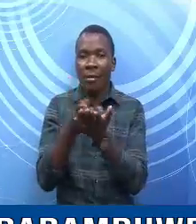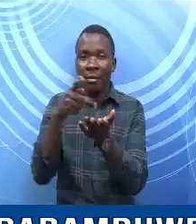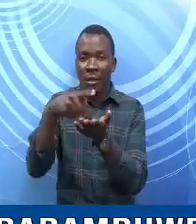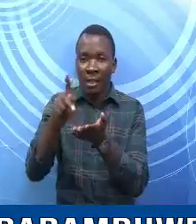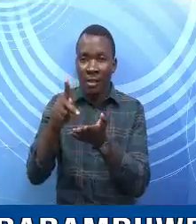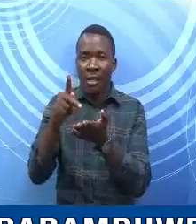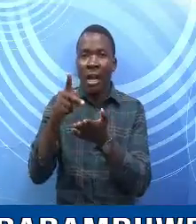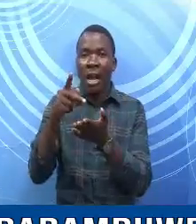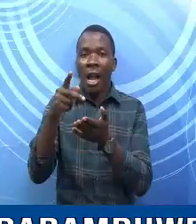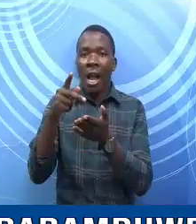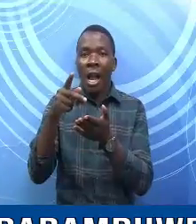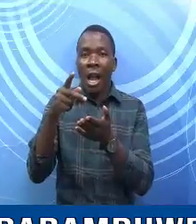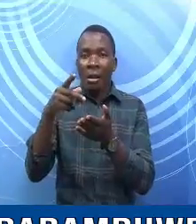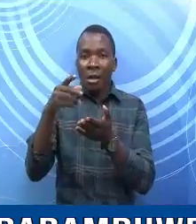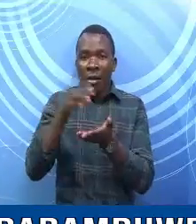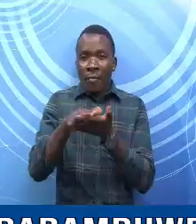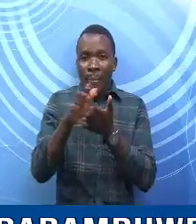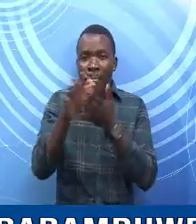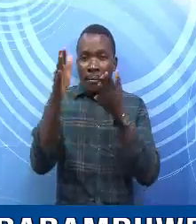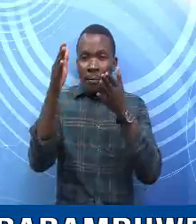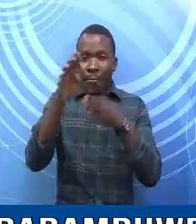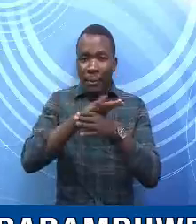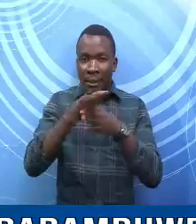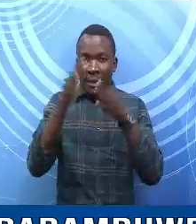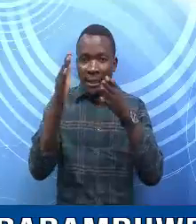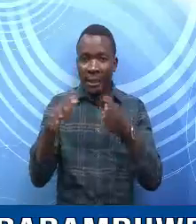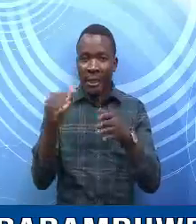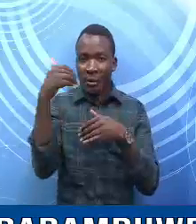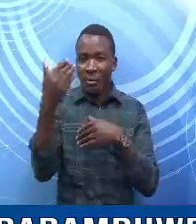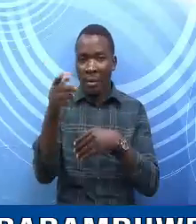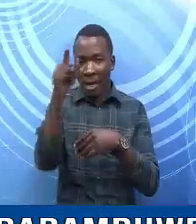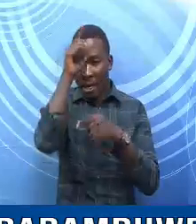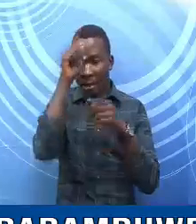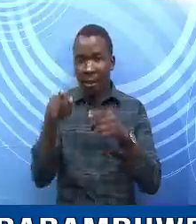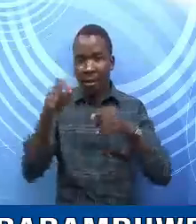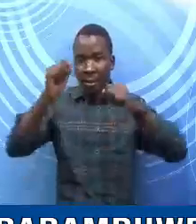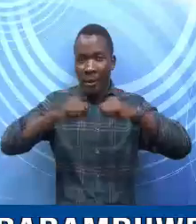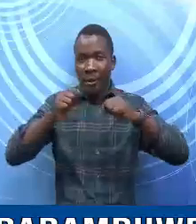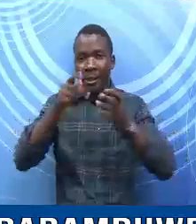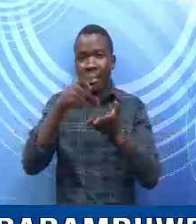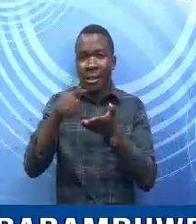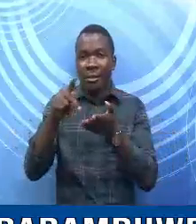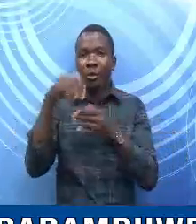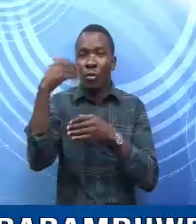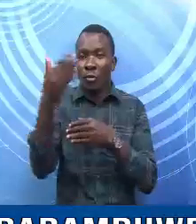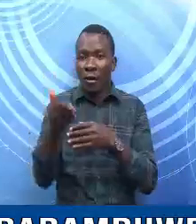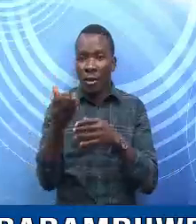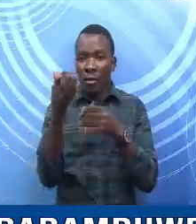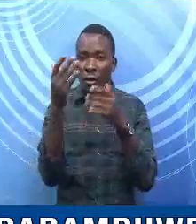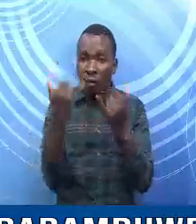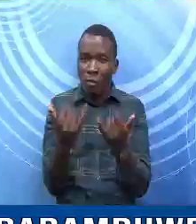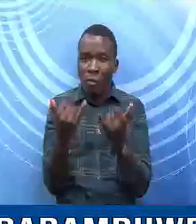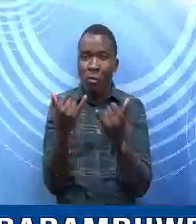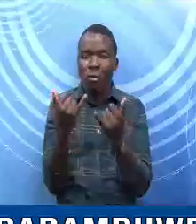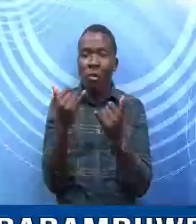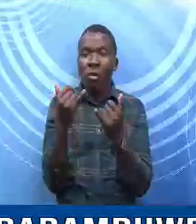abaturage ngo babasezeranyije ko bagiye kwishyurwa nyuma yaho basuriwe n'umuvunyi. None kuri ubu ngo amaso yaheze mu